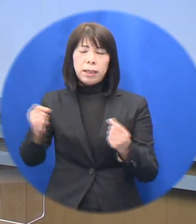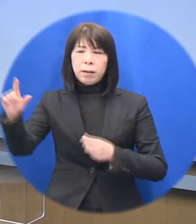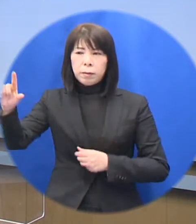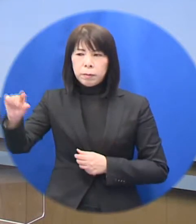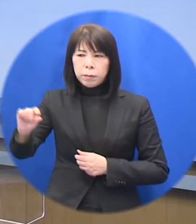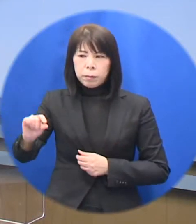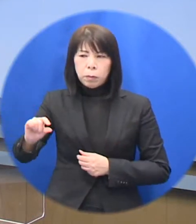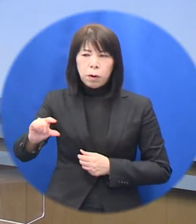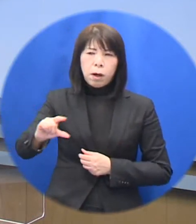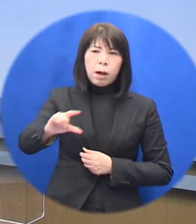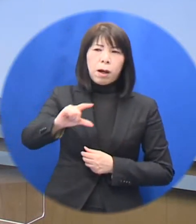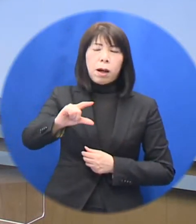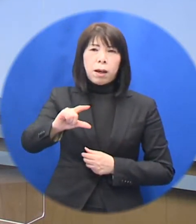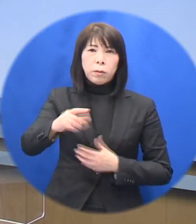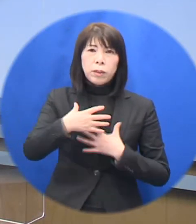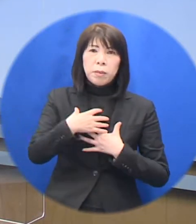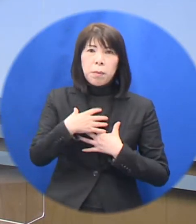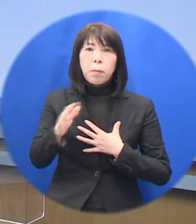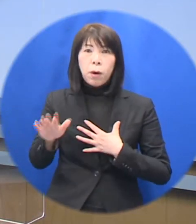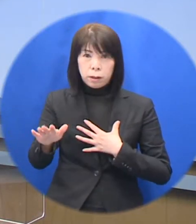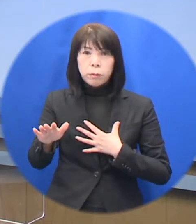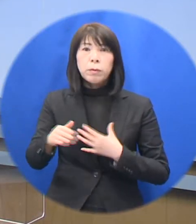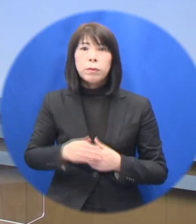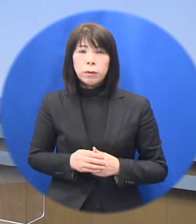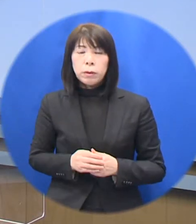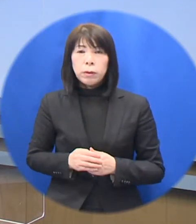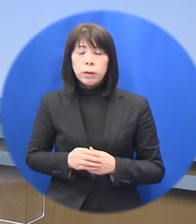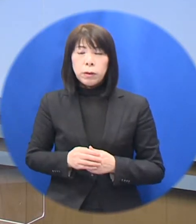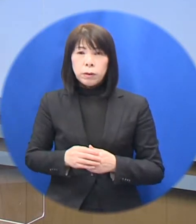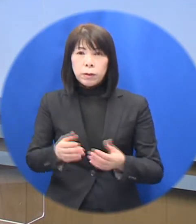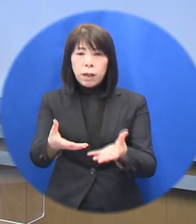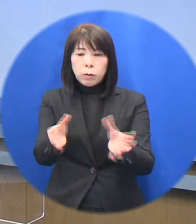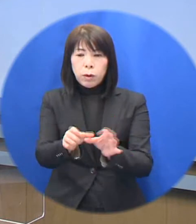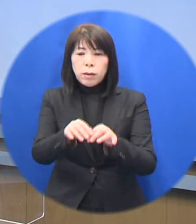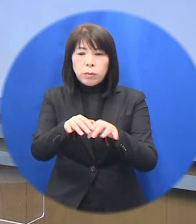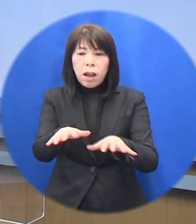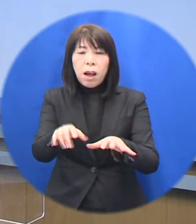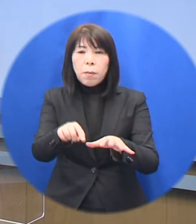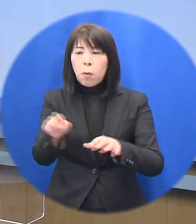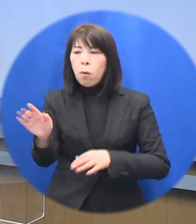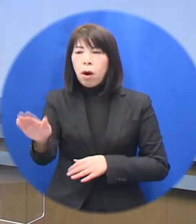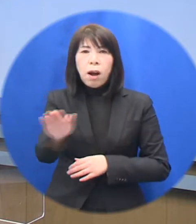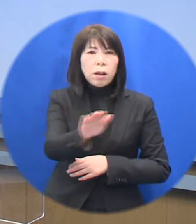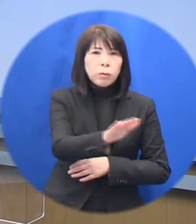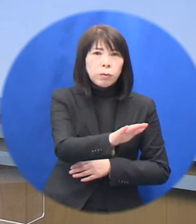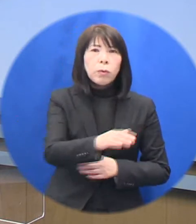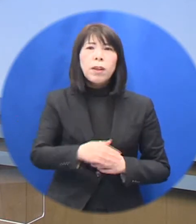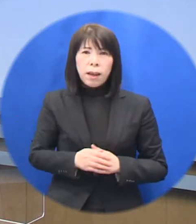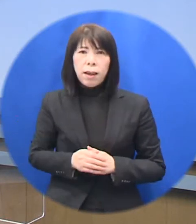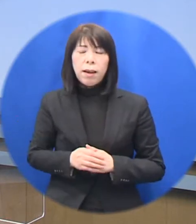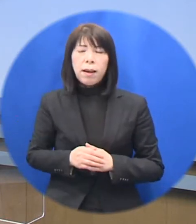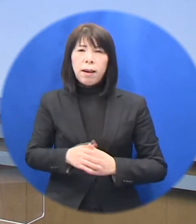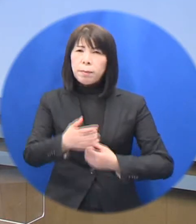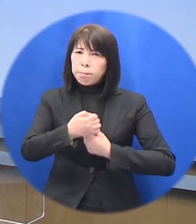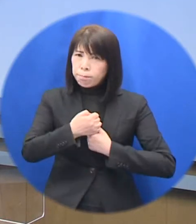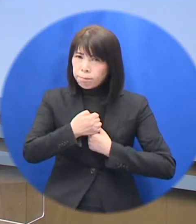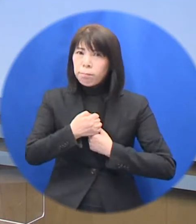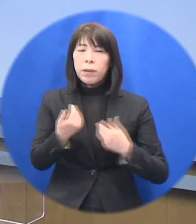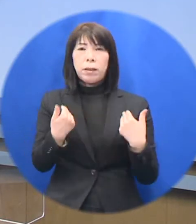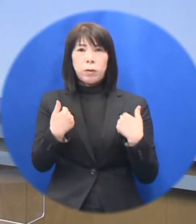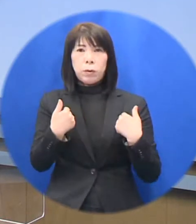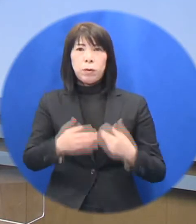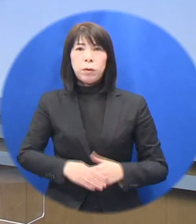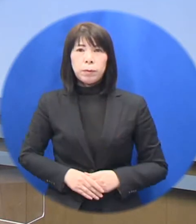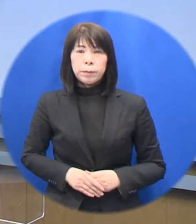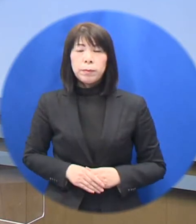きている。でさらにはですね、まあ、クラスターの発生というのはやっぱりこう散発されるところではありますので、 はい、 非常に気をつけなきゃいけないところなんです